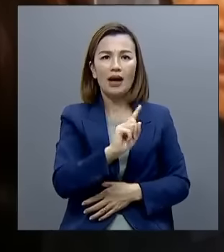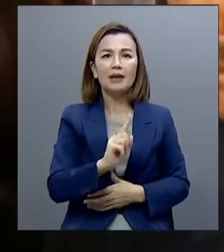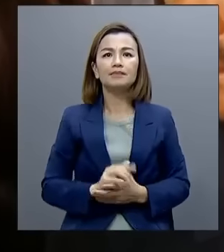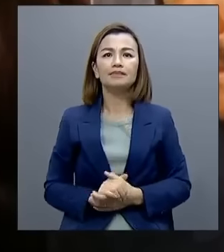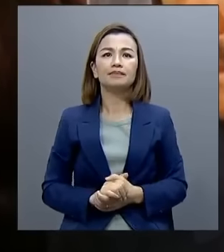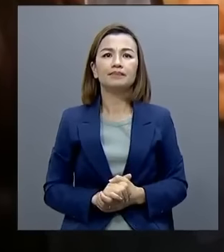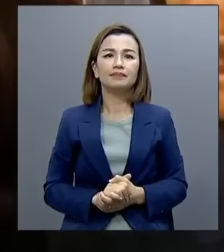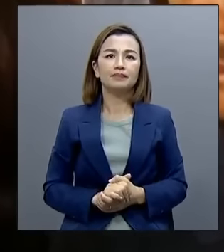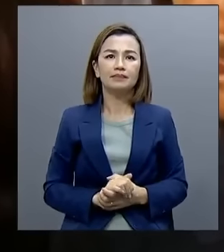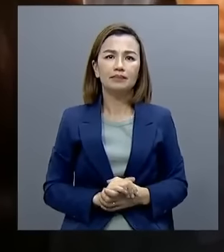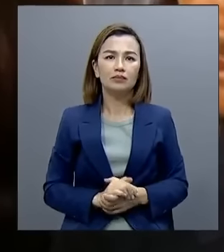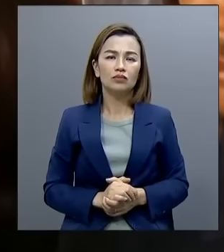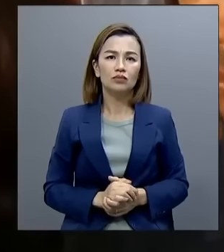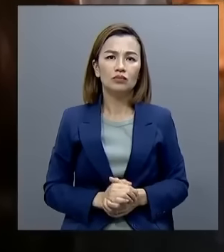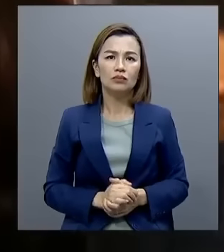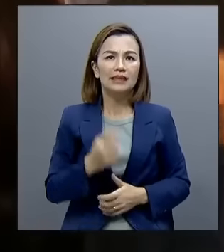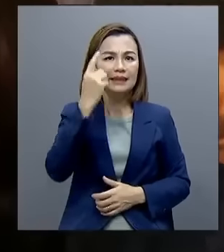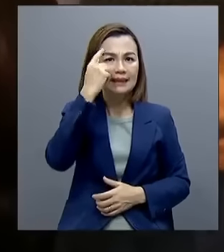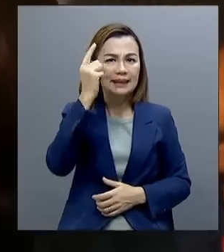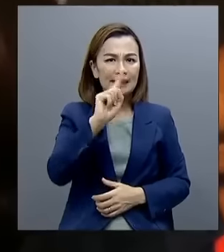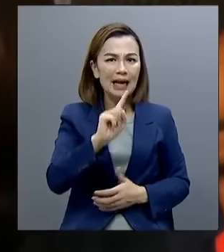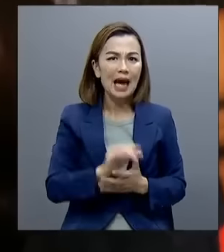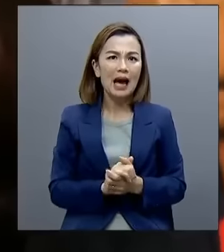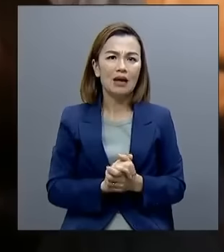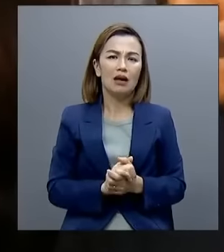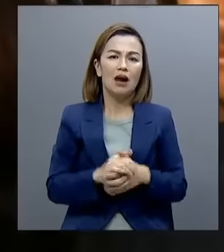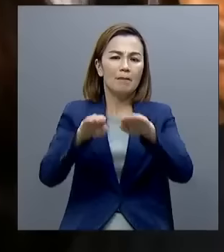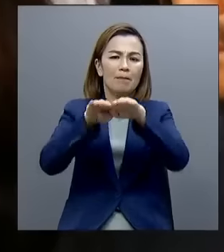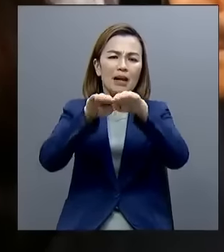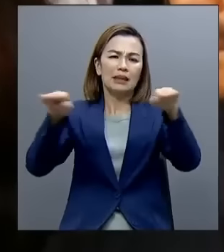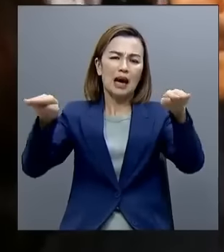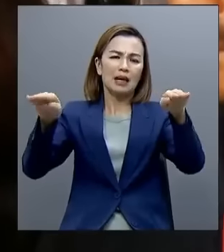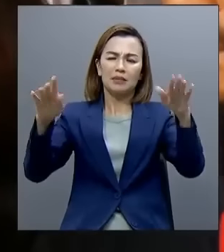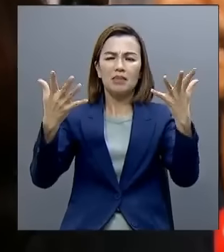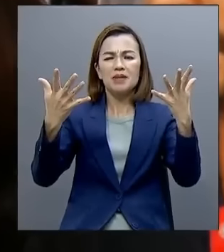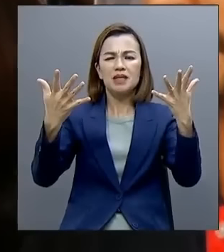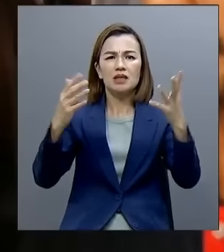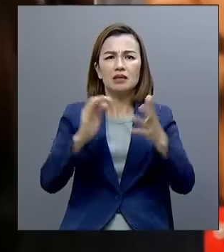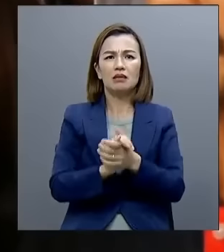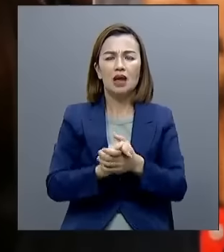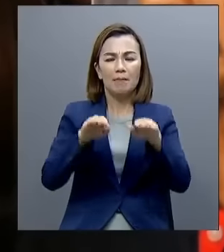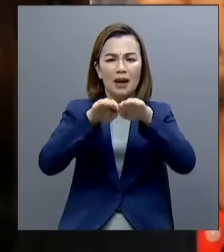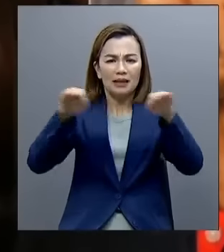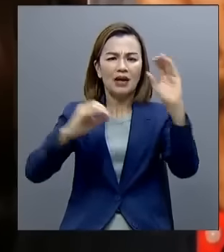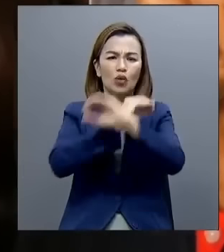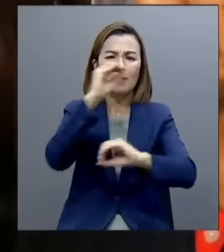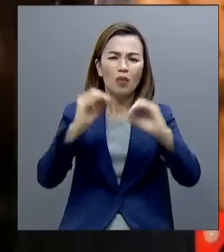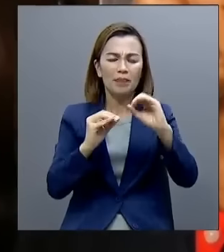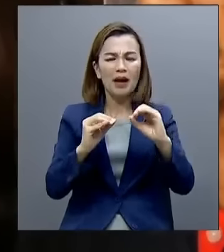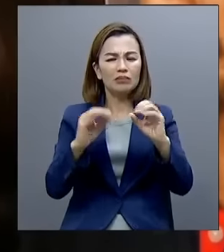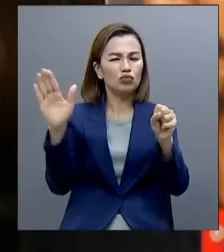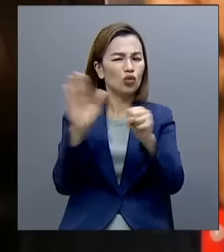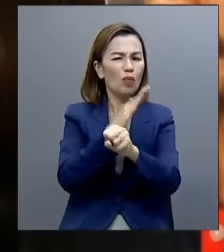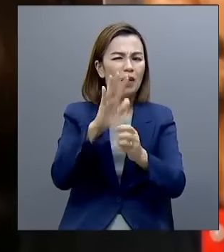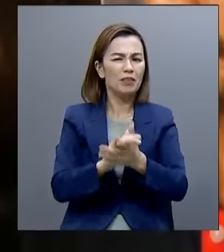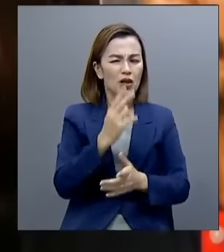ไรแต่ก็เชื่อว่าก็คงไม่ได้ทำตามมาตรฐานความปลอดภัย 100% หรอกเพราะว่าดูจากสภาพ